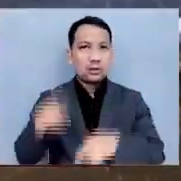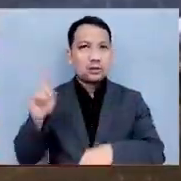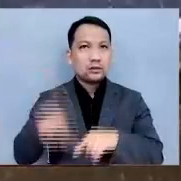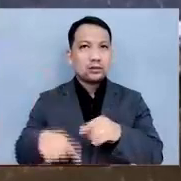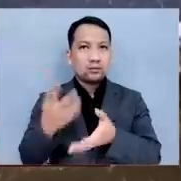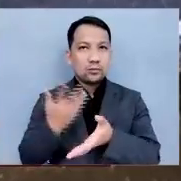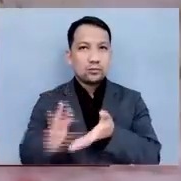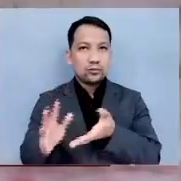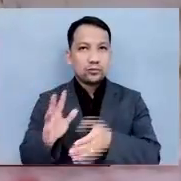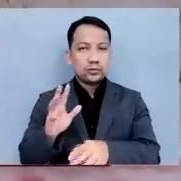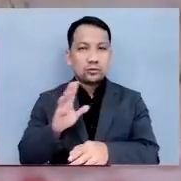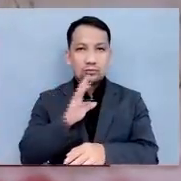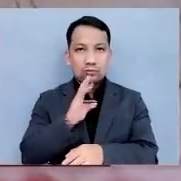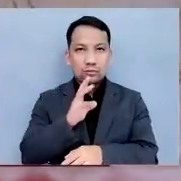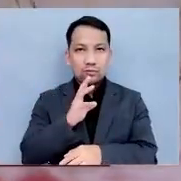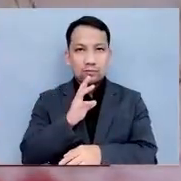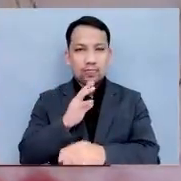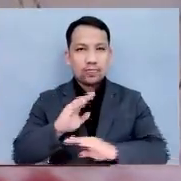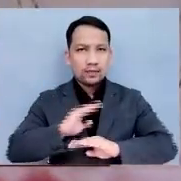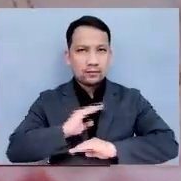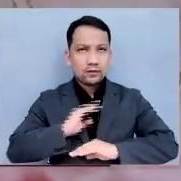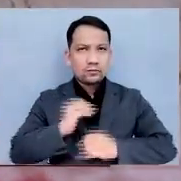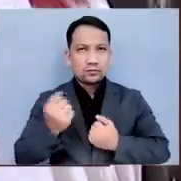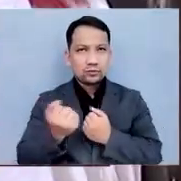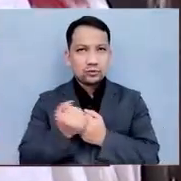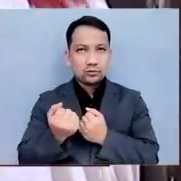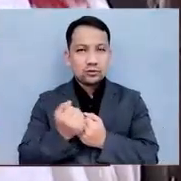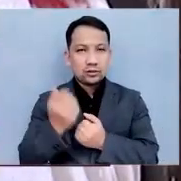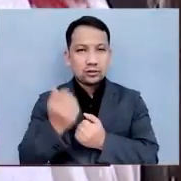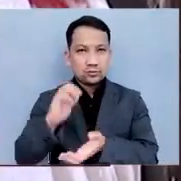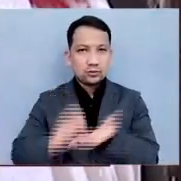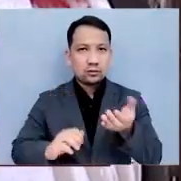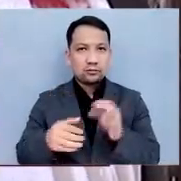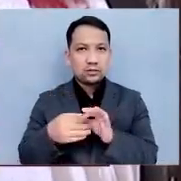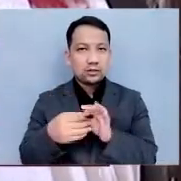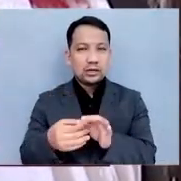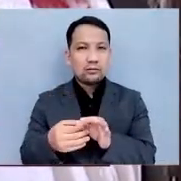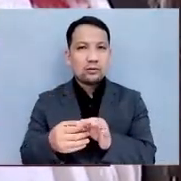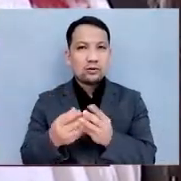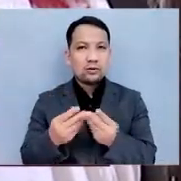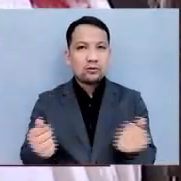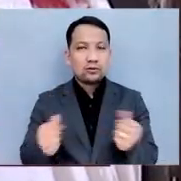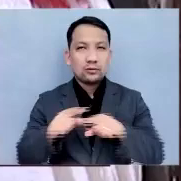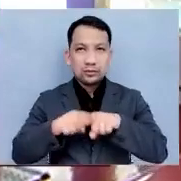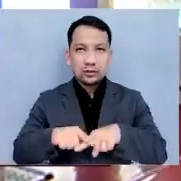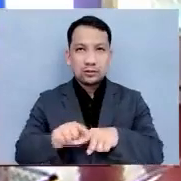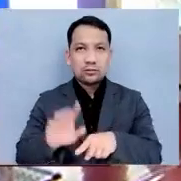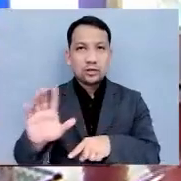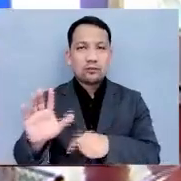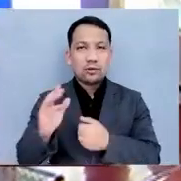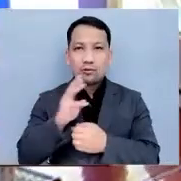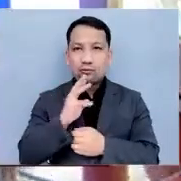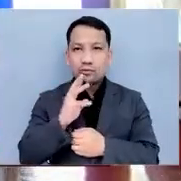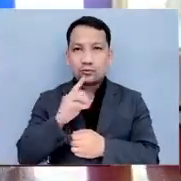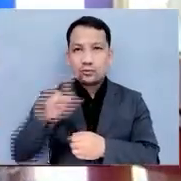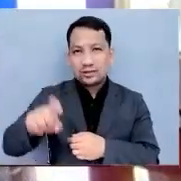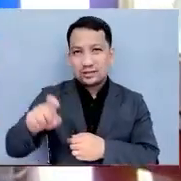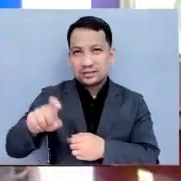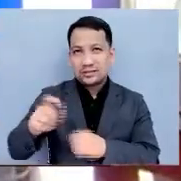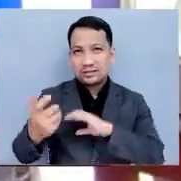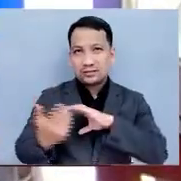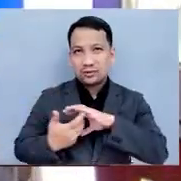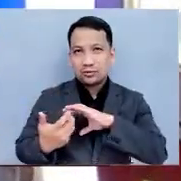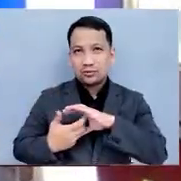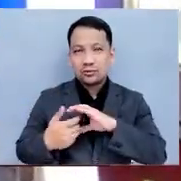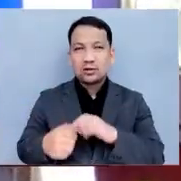ang tubig. Sapat daw ang mga yan para po na nang nabawasang alokasyon. Pero nakadepende pa rin ang supply sa demand ng mga customer.